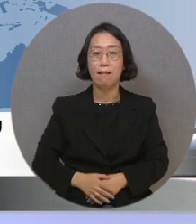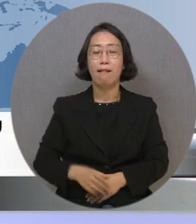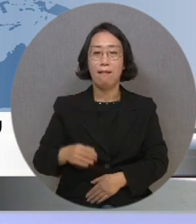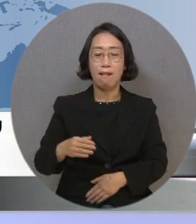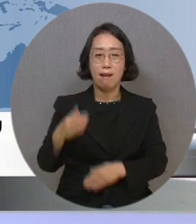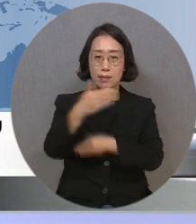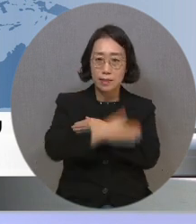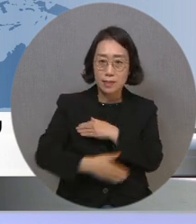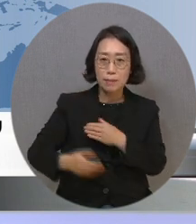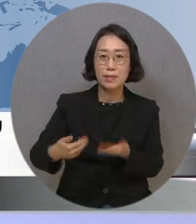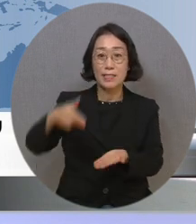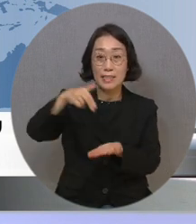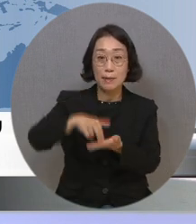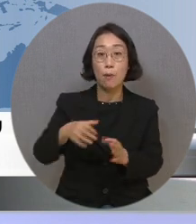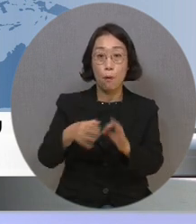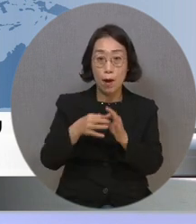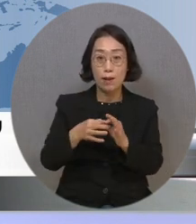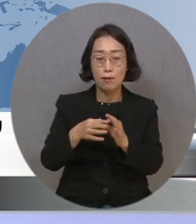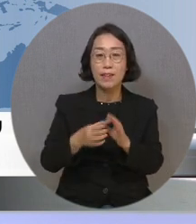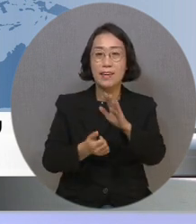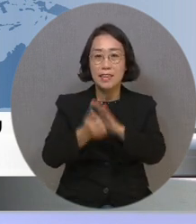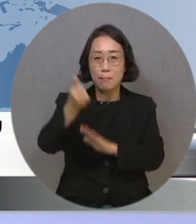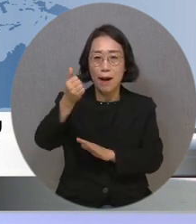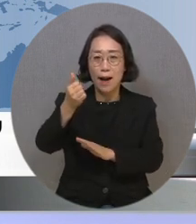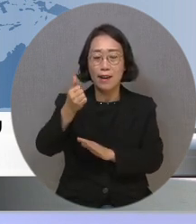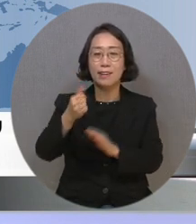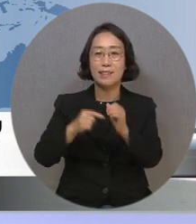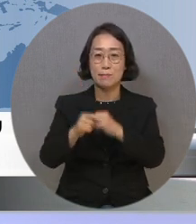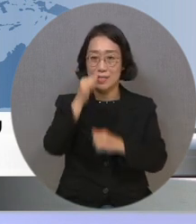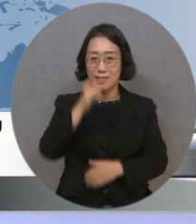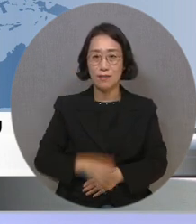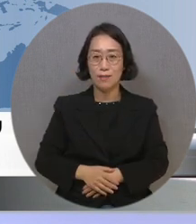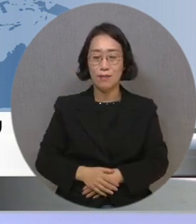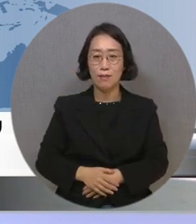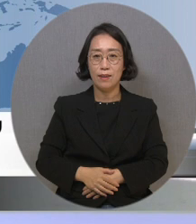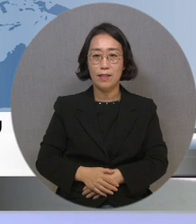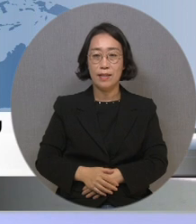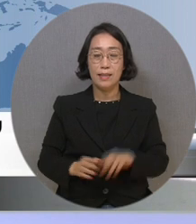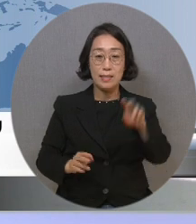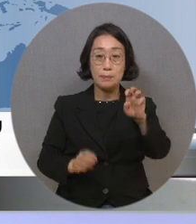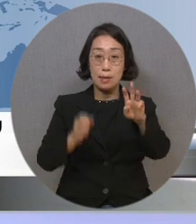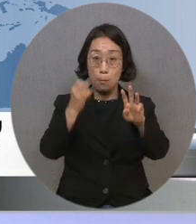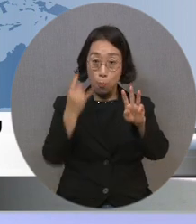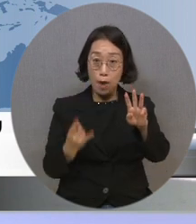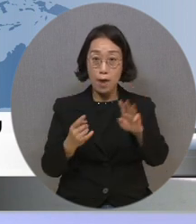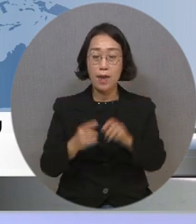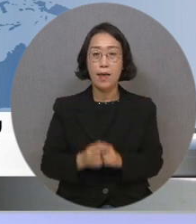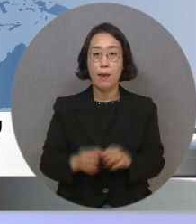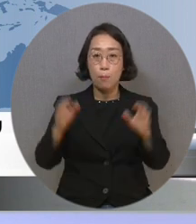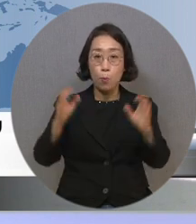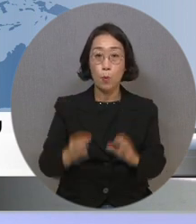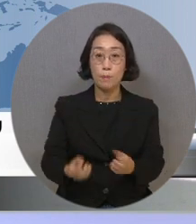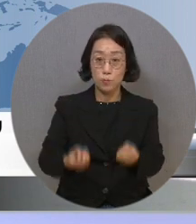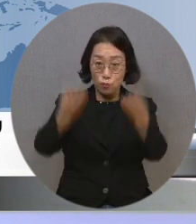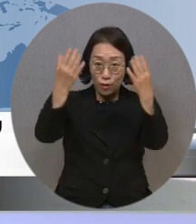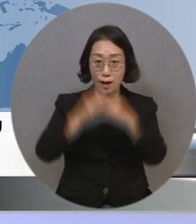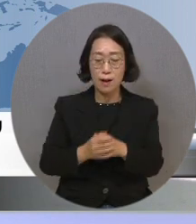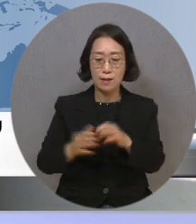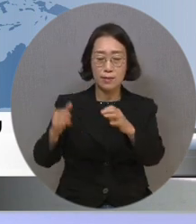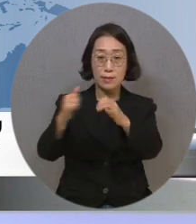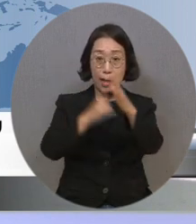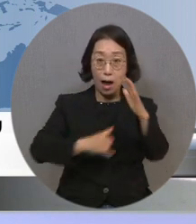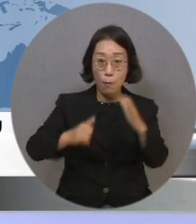지체장애인들의 직립을 희망한다는 의미가 담겼는데요. 제23회 전국 지체장애인 대회를 통해 사회통합을